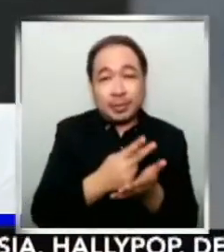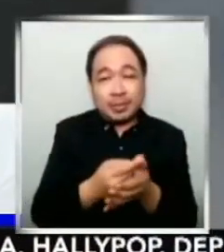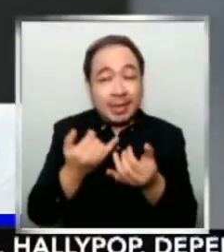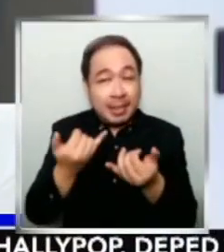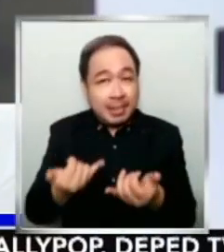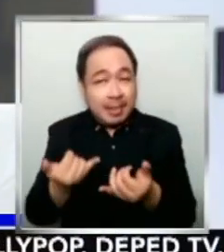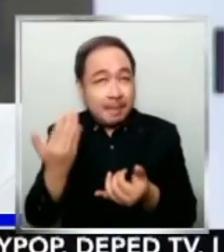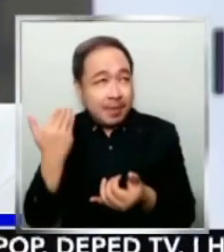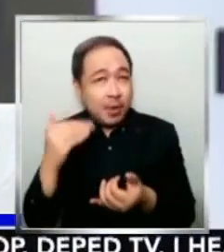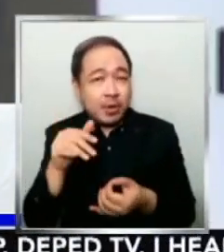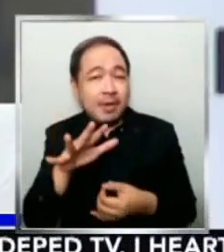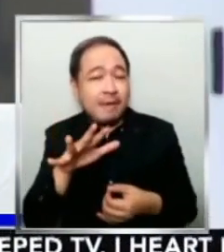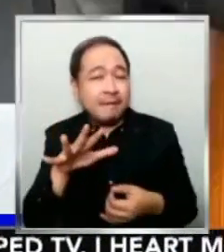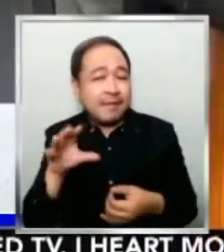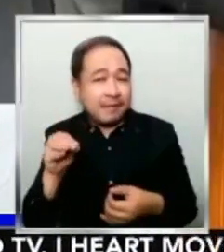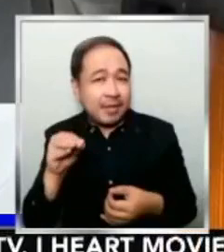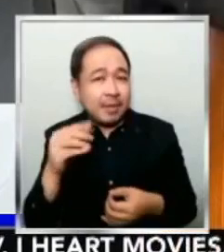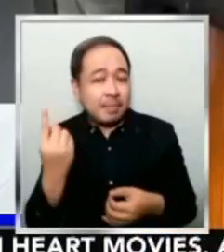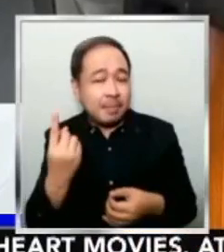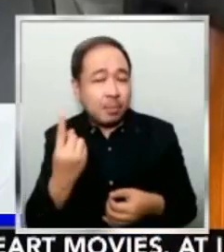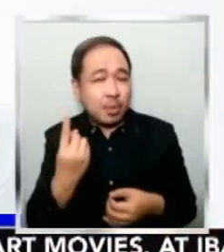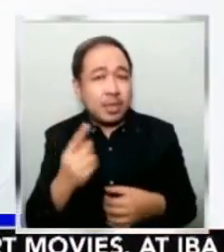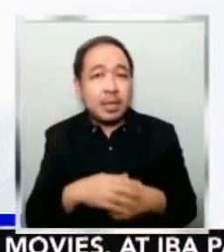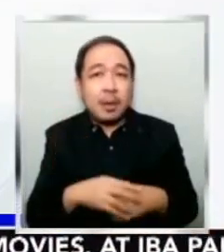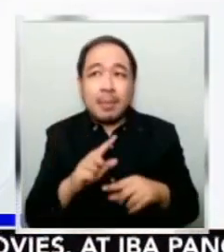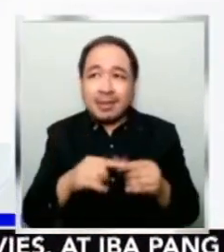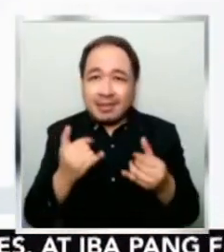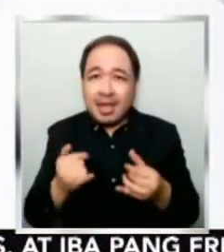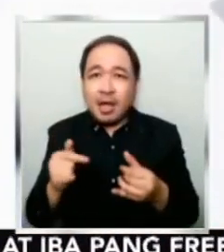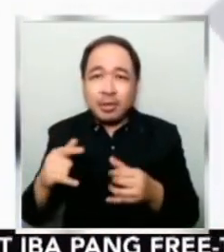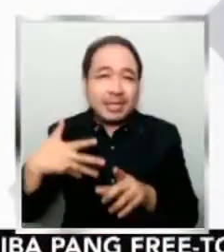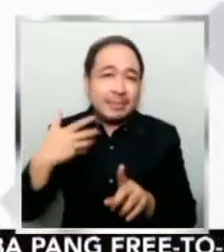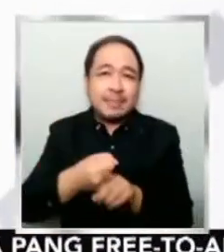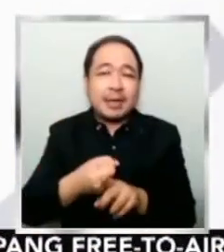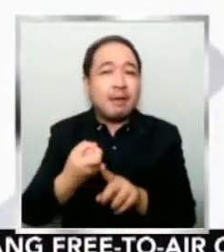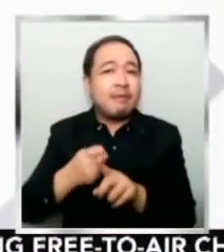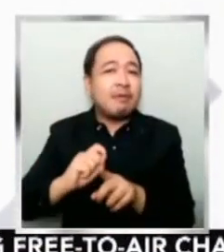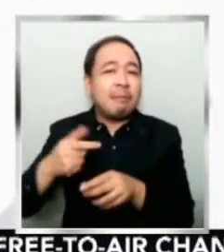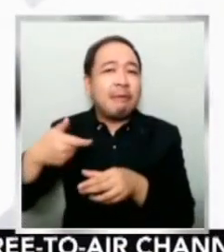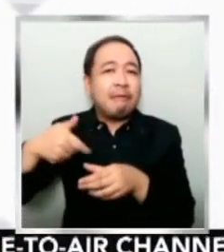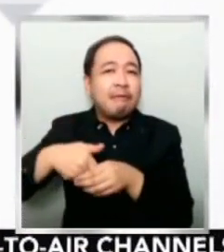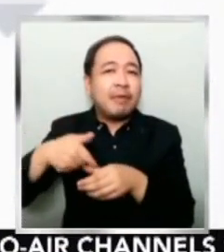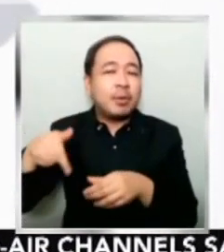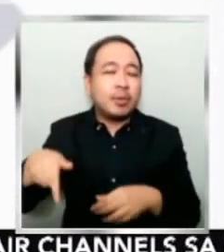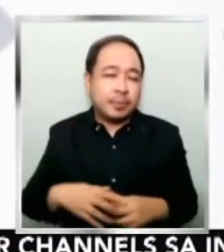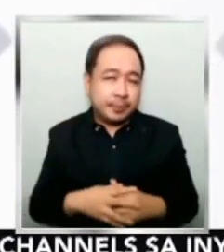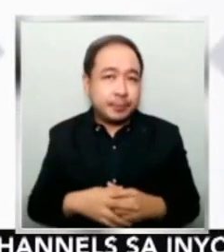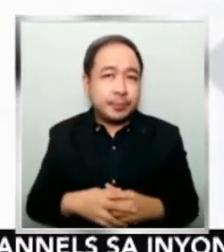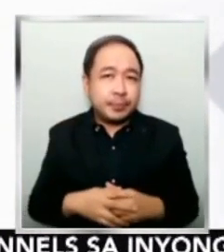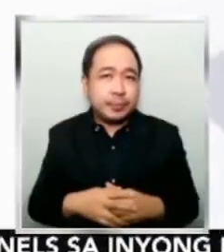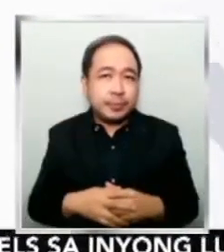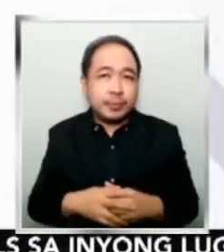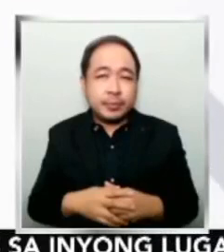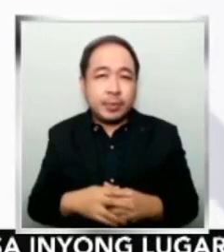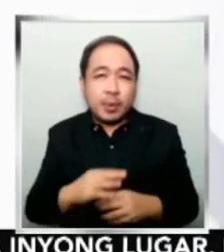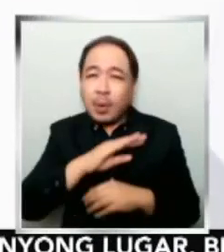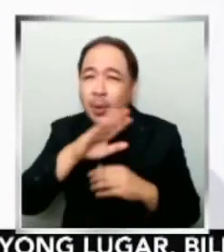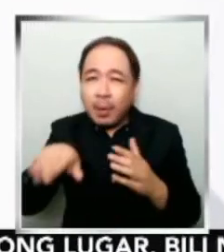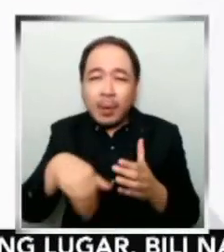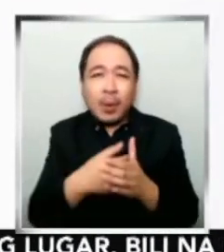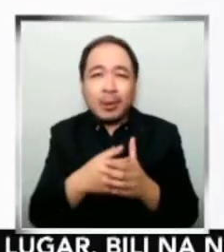Malaking bahagi rin daw ng production cost ang petrolyo. Everything is fuel-based because we use a lot